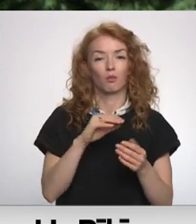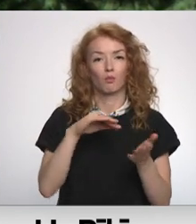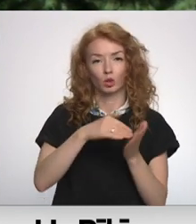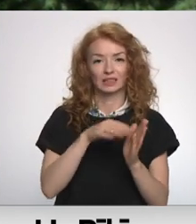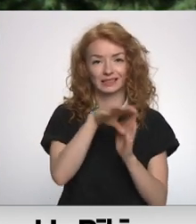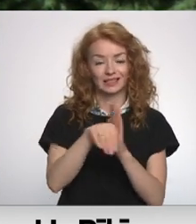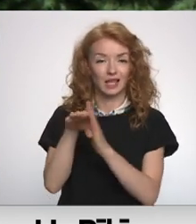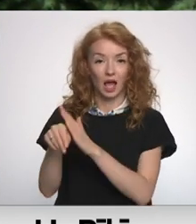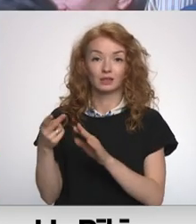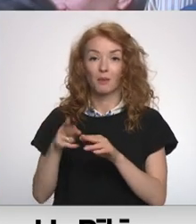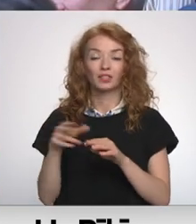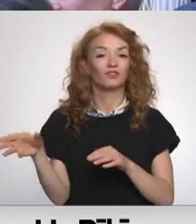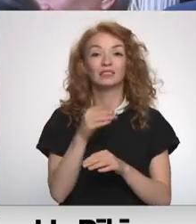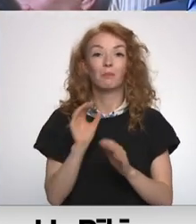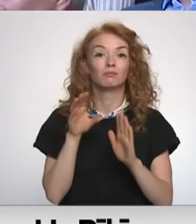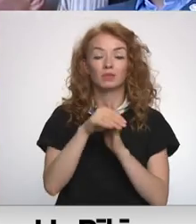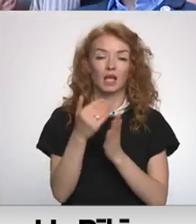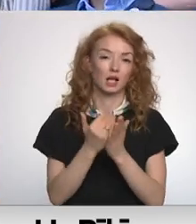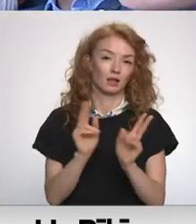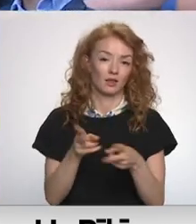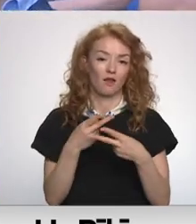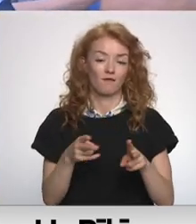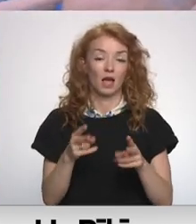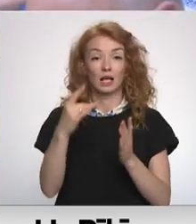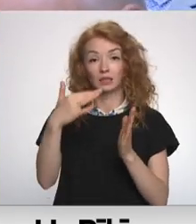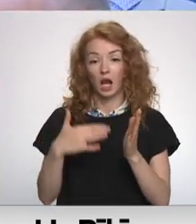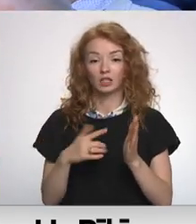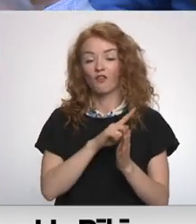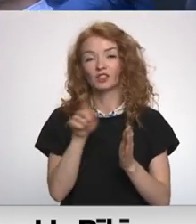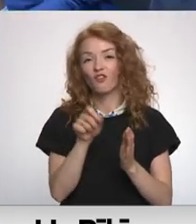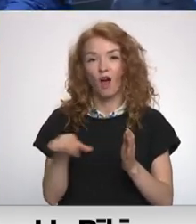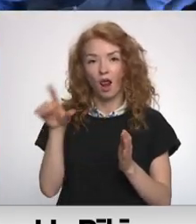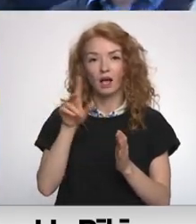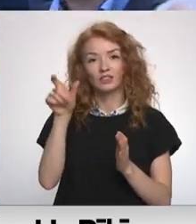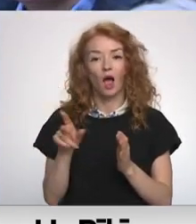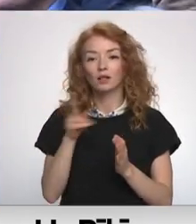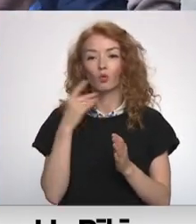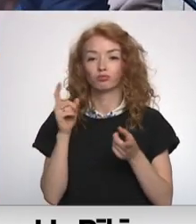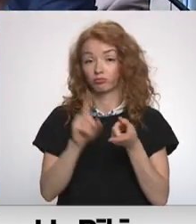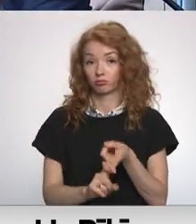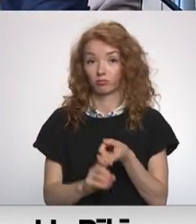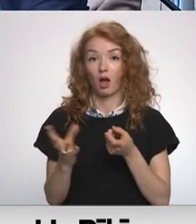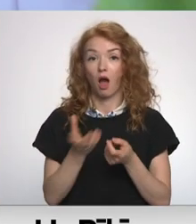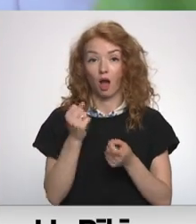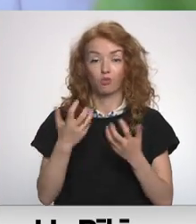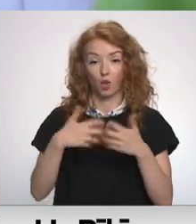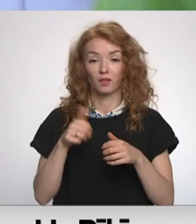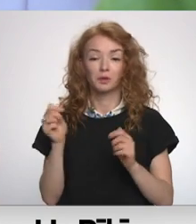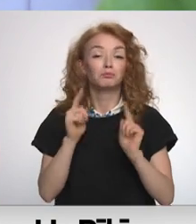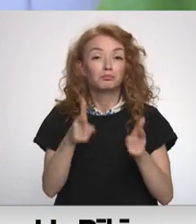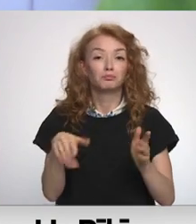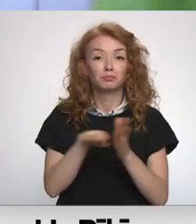tāpēc visiem nav jāiet sarakstā. Vēlēšana listēs būs vairāk līdz šim ar politiku nesaistīti kandidāti. Viņi atzīst, ka piekritoši dalībai